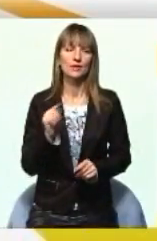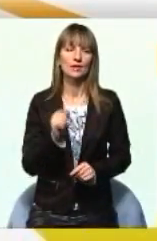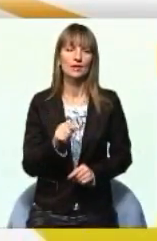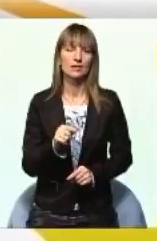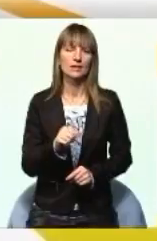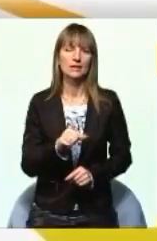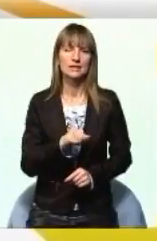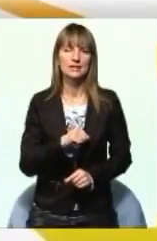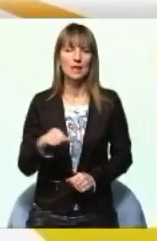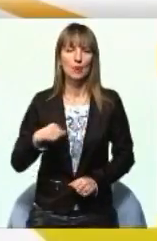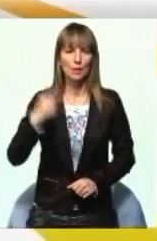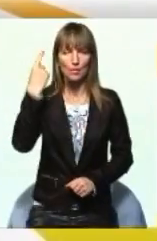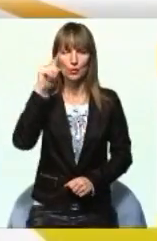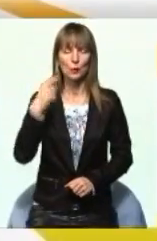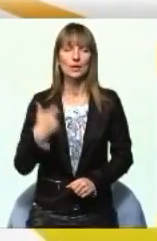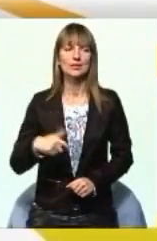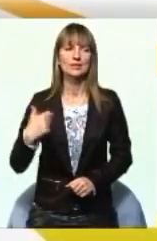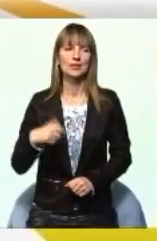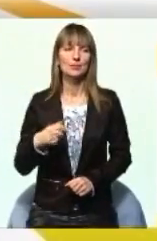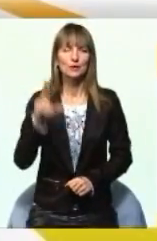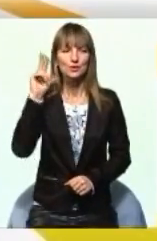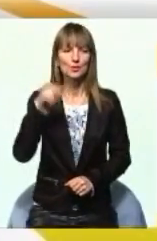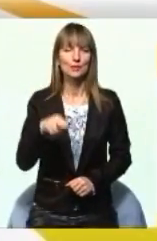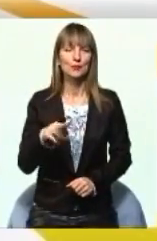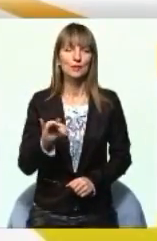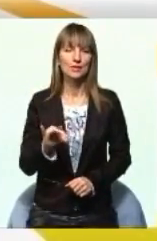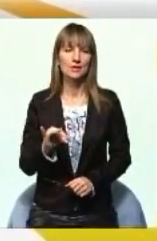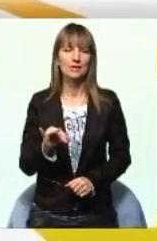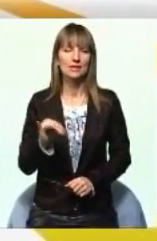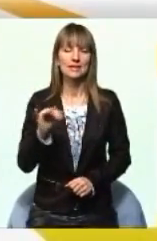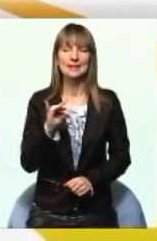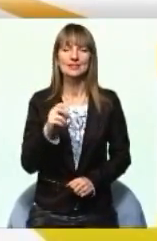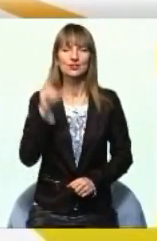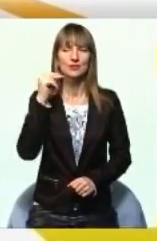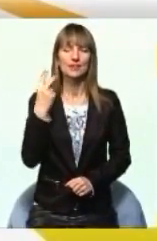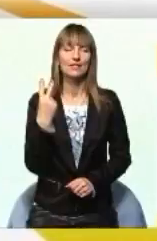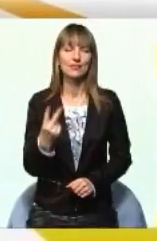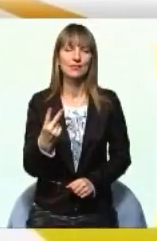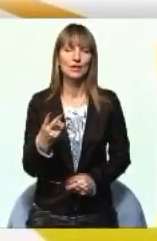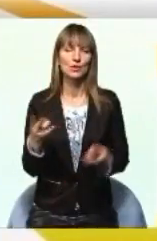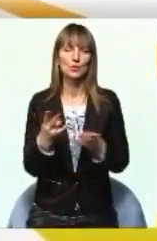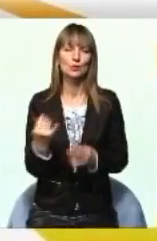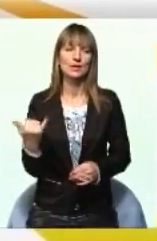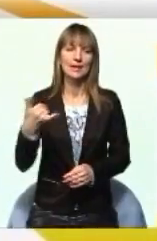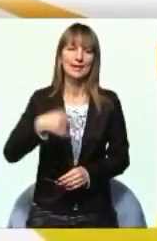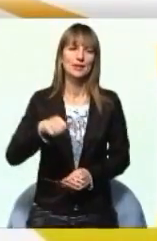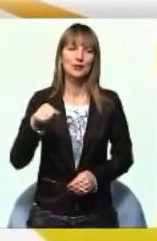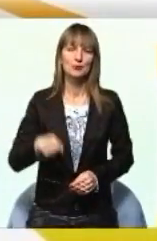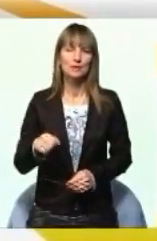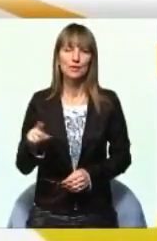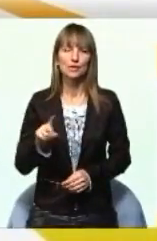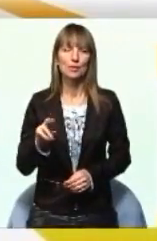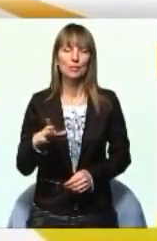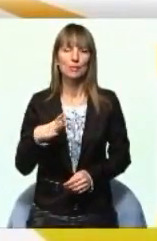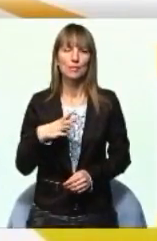англичане придумали себе число пи вместо числа 2. Надо выпить пиво столько, чтобы было число